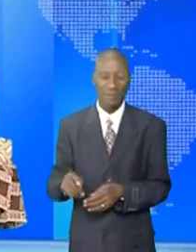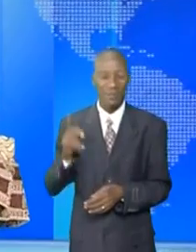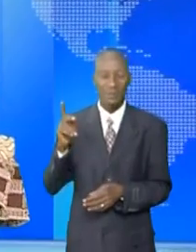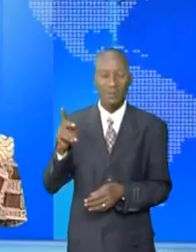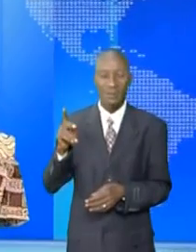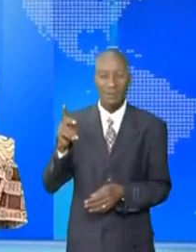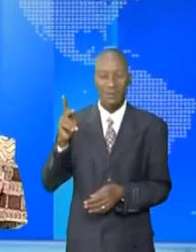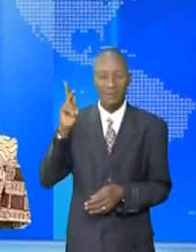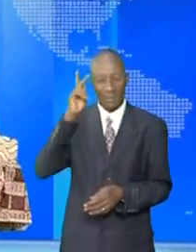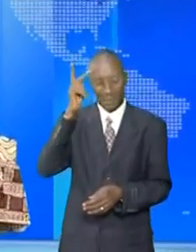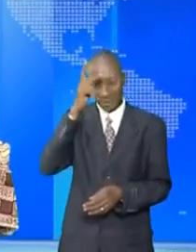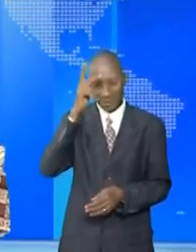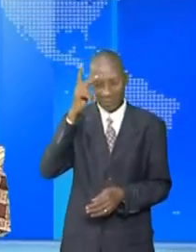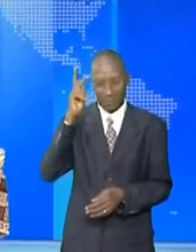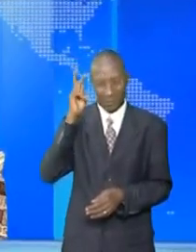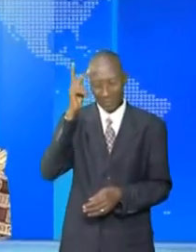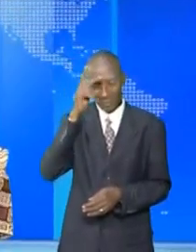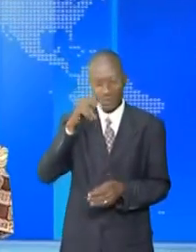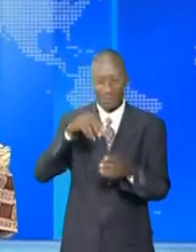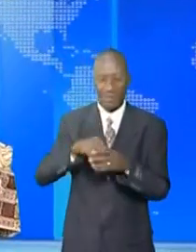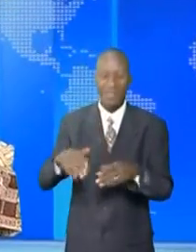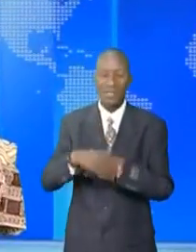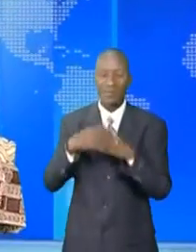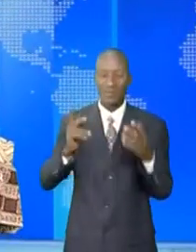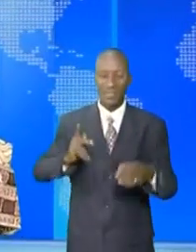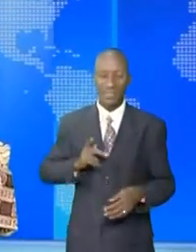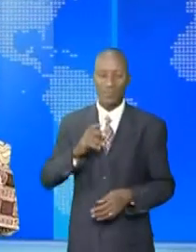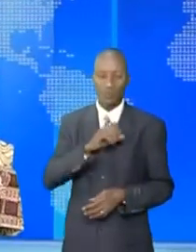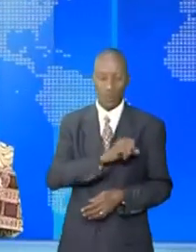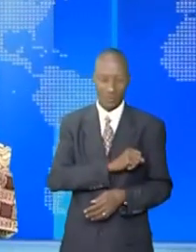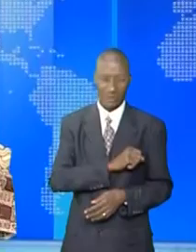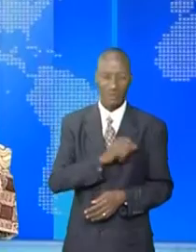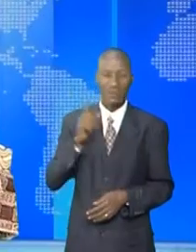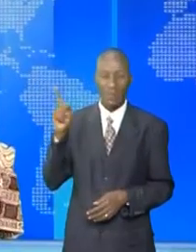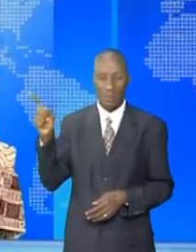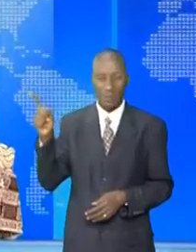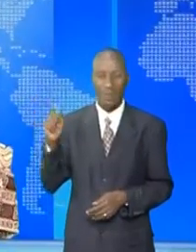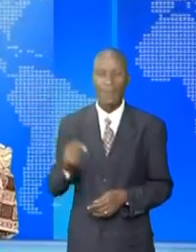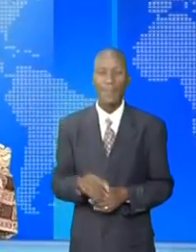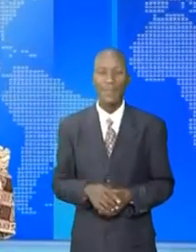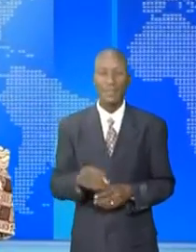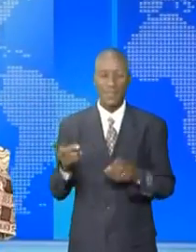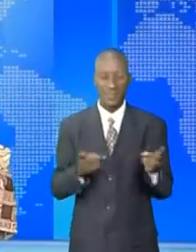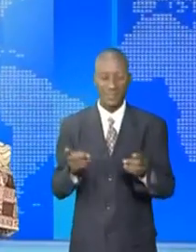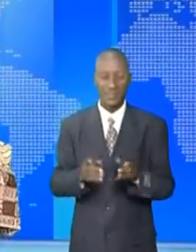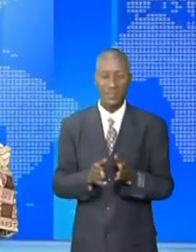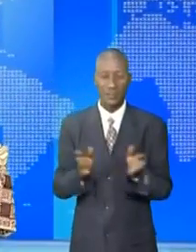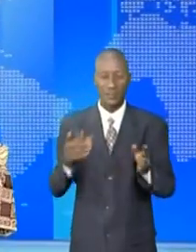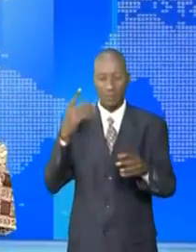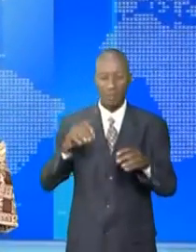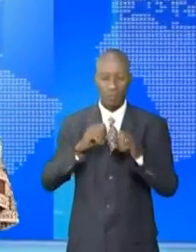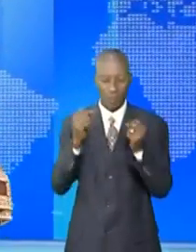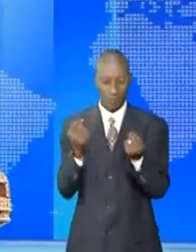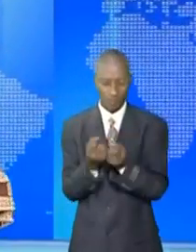contrat d'aménagement vient d'être signé entre les chefs de mission de la ZES, Ogi Bolanda, et le directeur général de la société